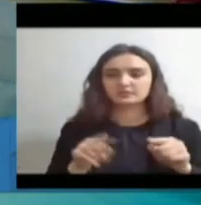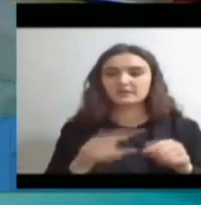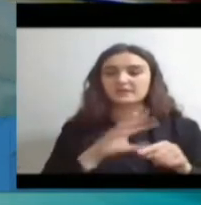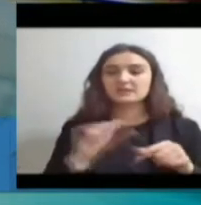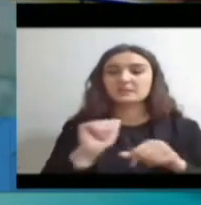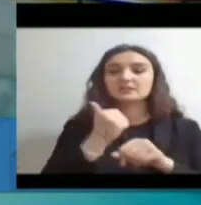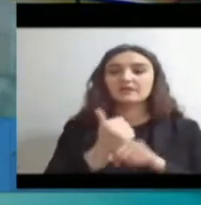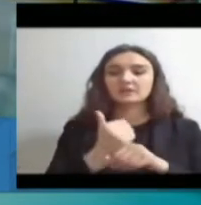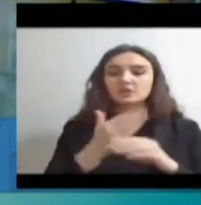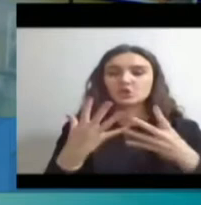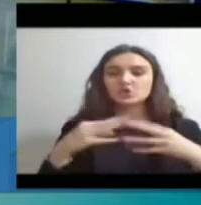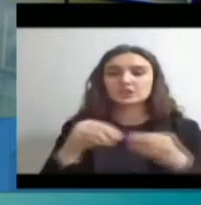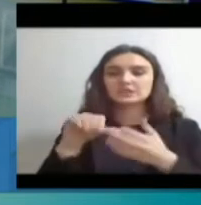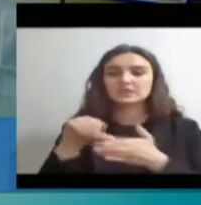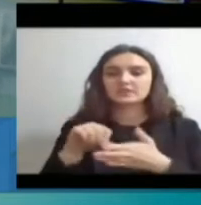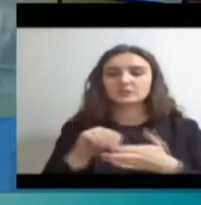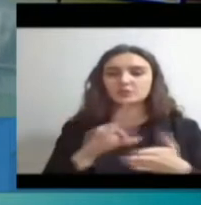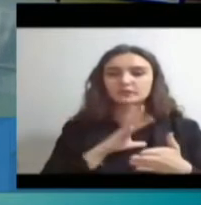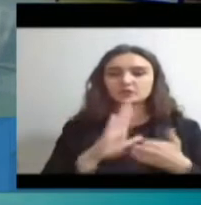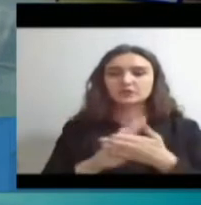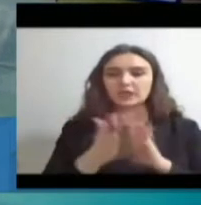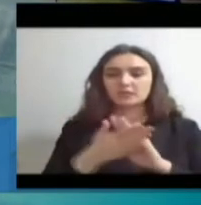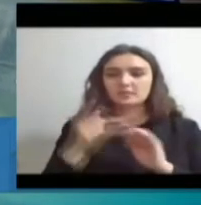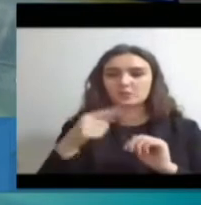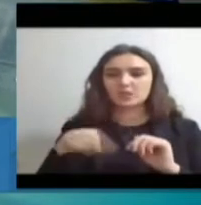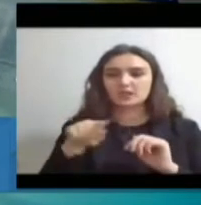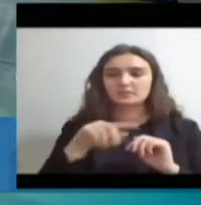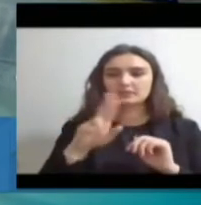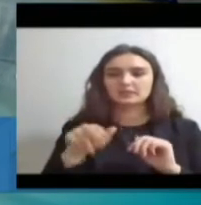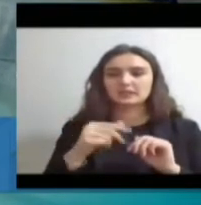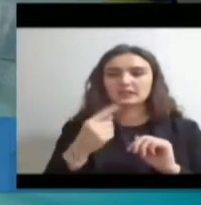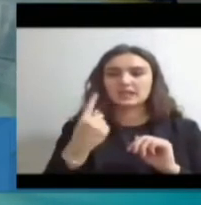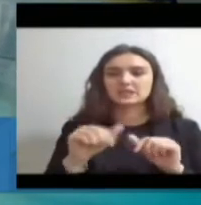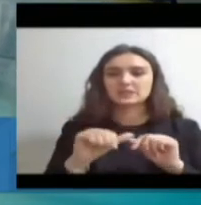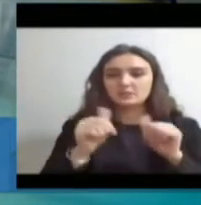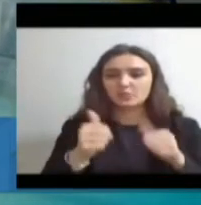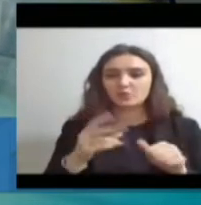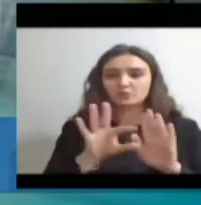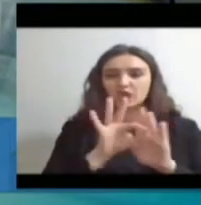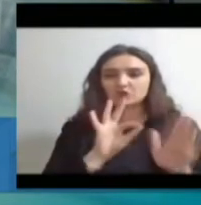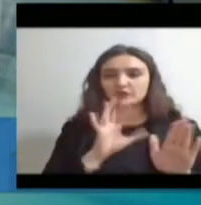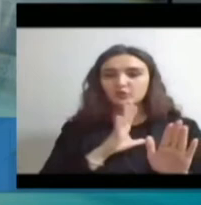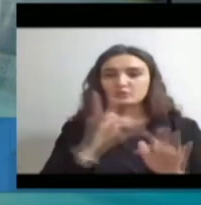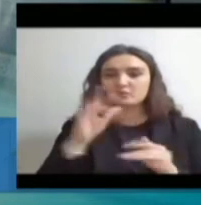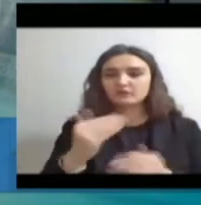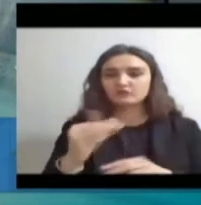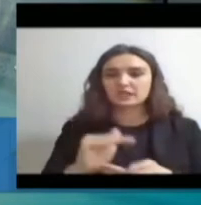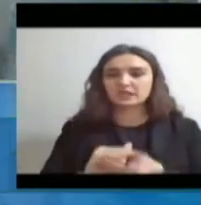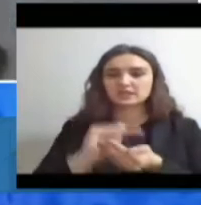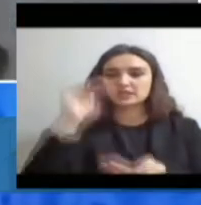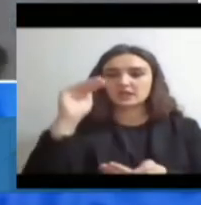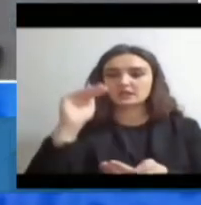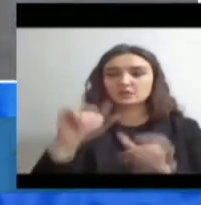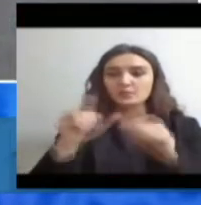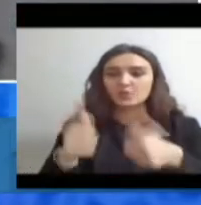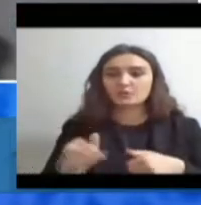არის? ოჯახის წევრები უნდა იყვნენ შეთანხმებულები და ერთი სტილი უნდა ჰქონდეთ ბავშვის აღზრდის, რომ ბავშვი კიდევ უფრო მეტად არ